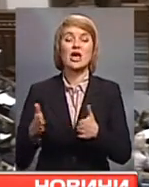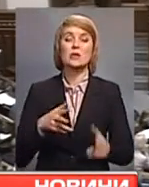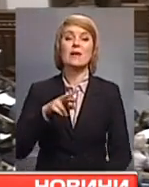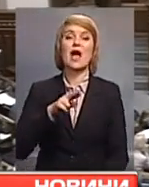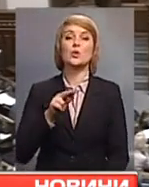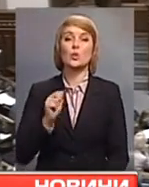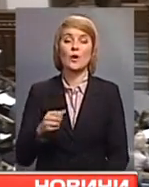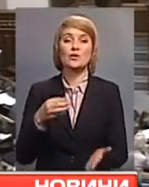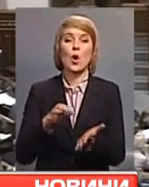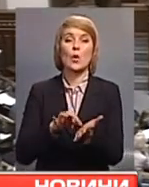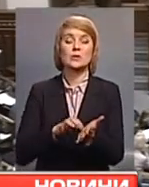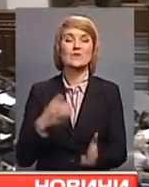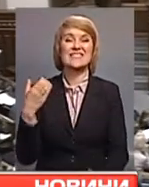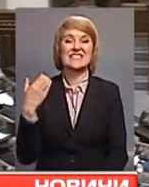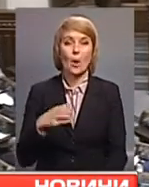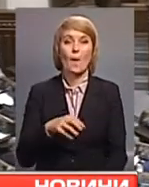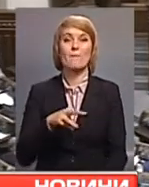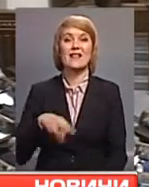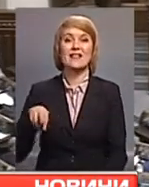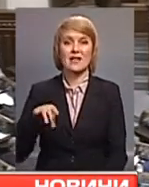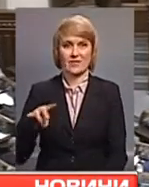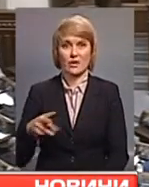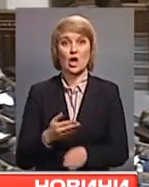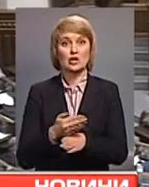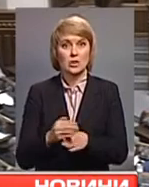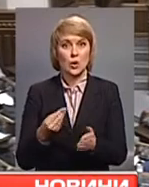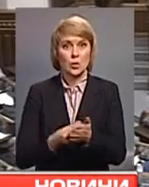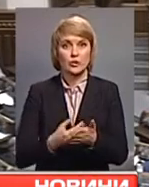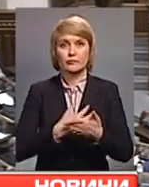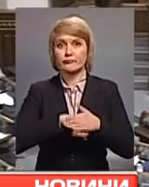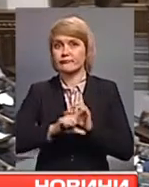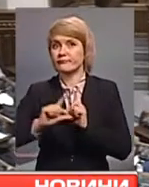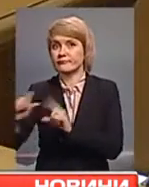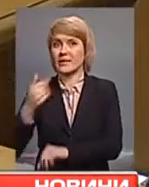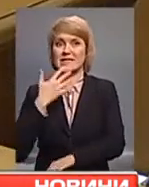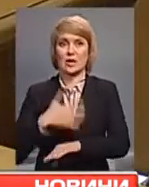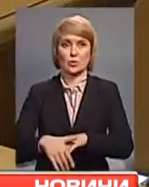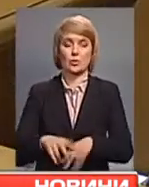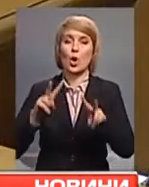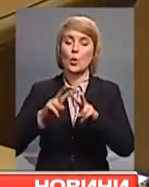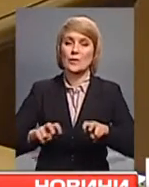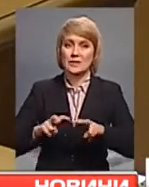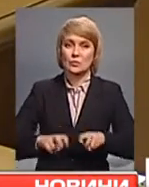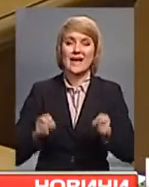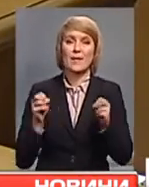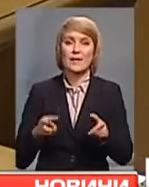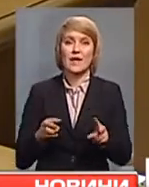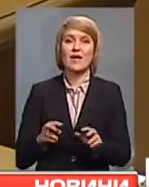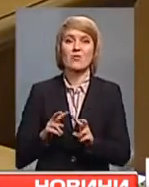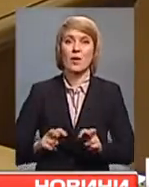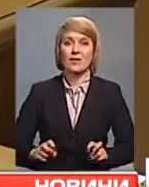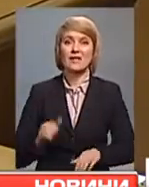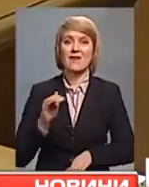100 мільярдів гривень. Частину вкрадених активів виведено за кордон. Розслідується кримінальне провадження за